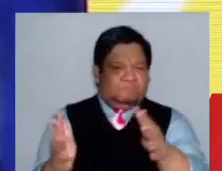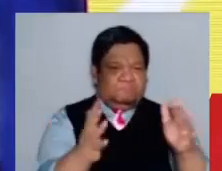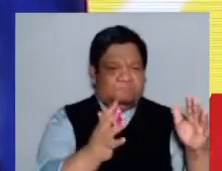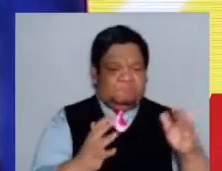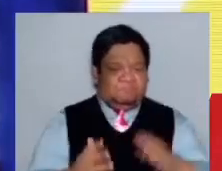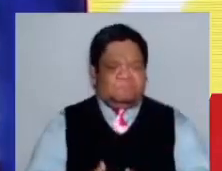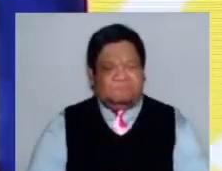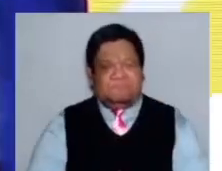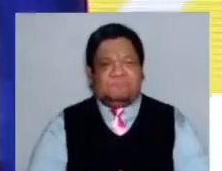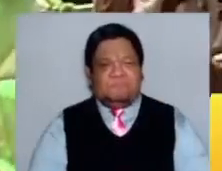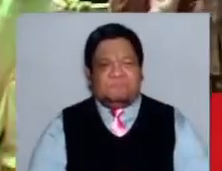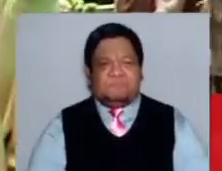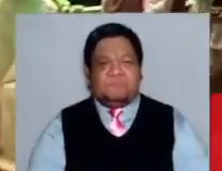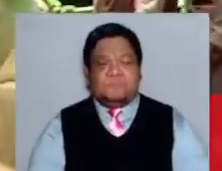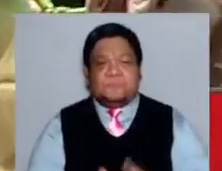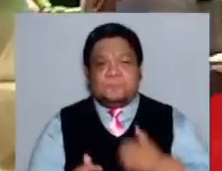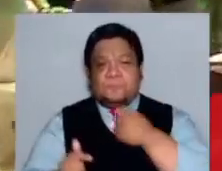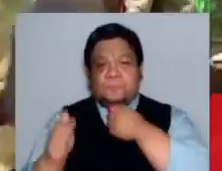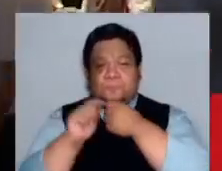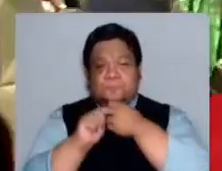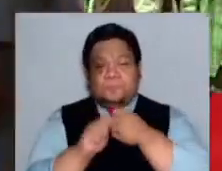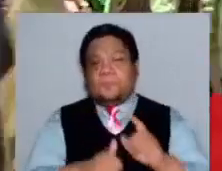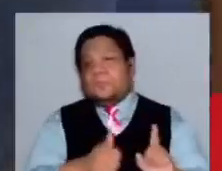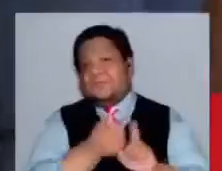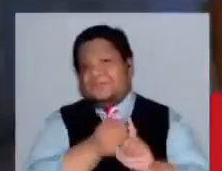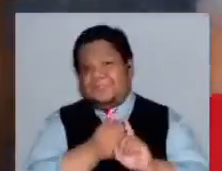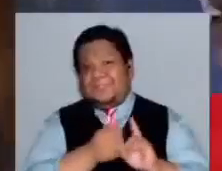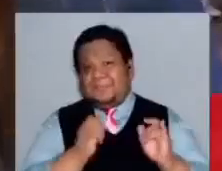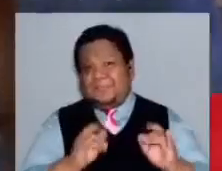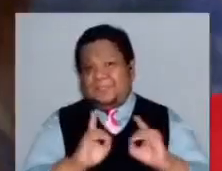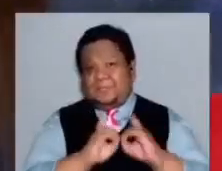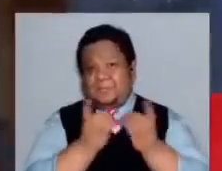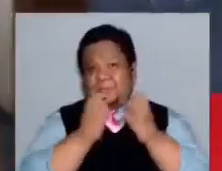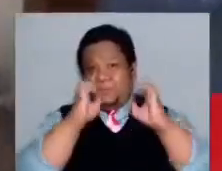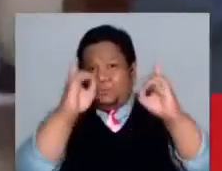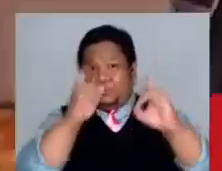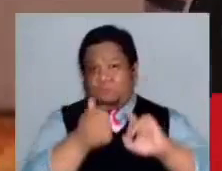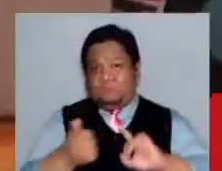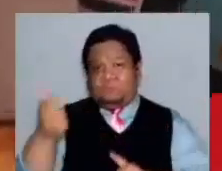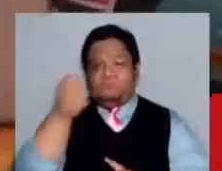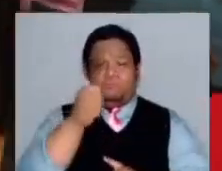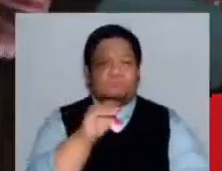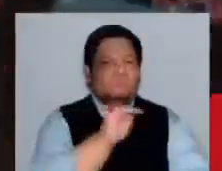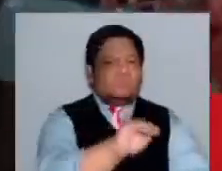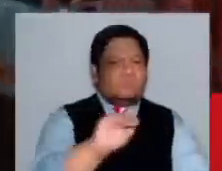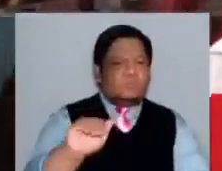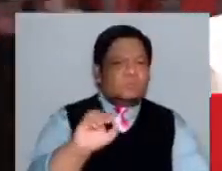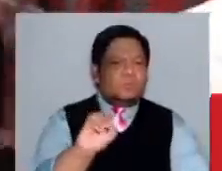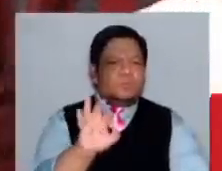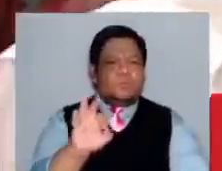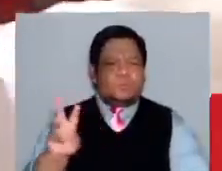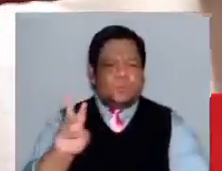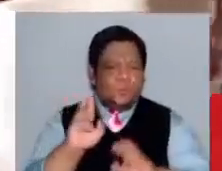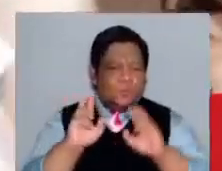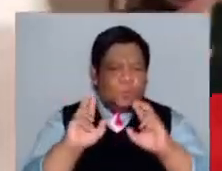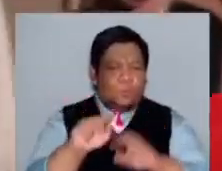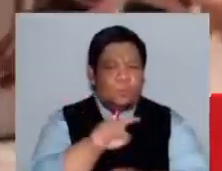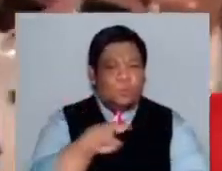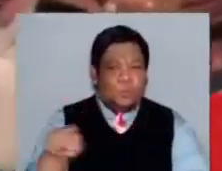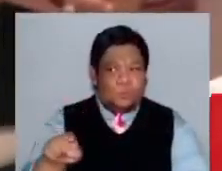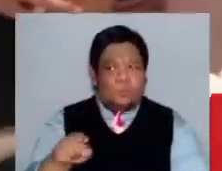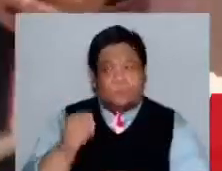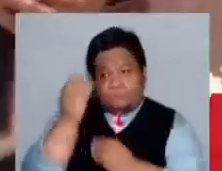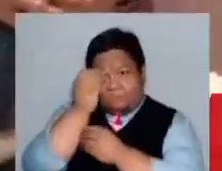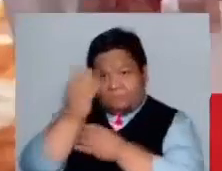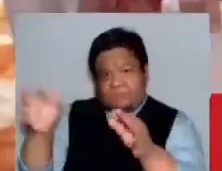Bilang kalihim ng edukasyon, hiling niya sa mga OFW, maitanim sa isipan ng mga kaanak na naiwan sa Pilipinas na ang